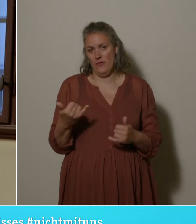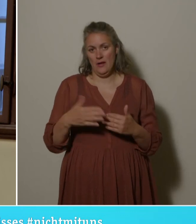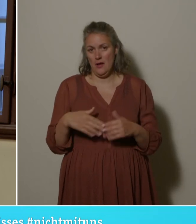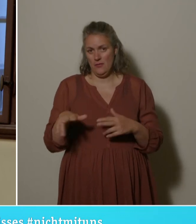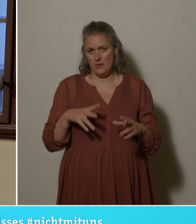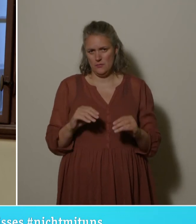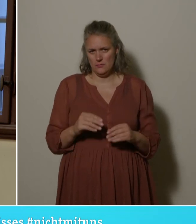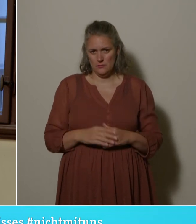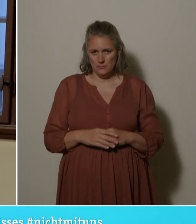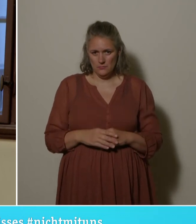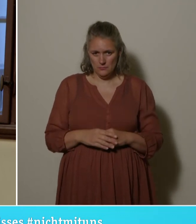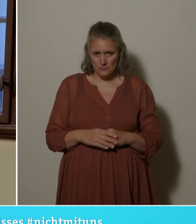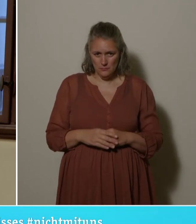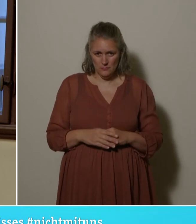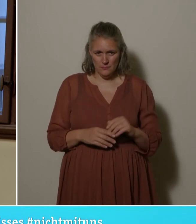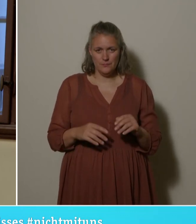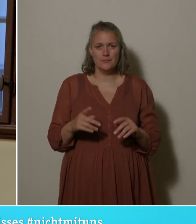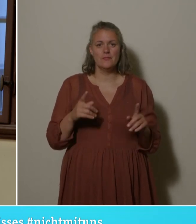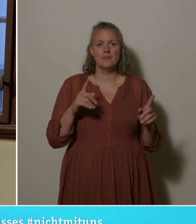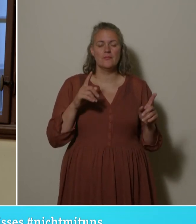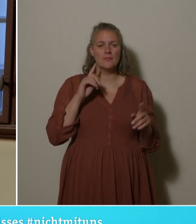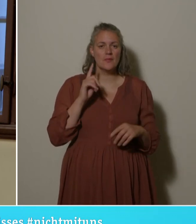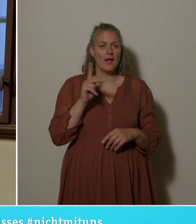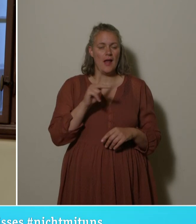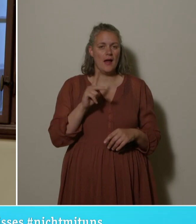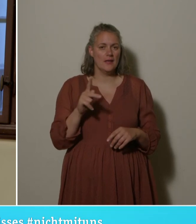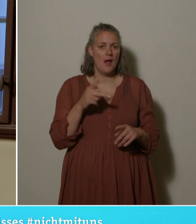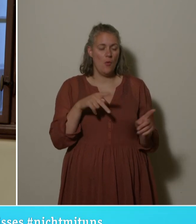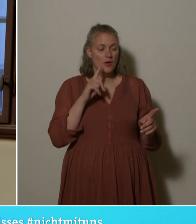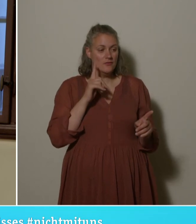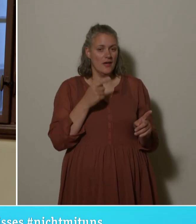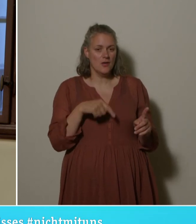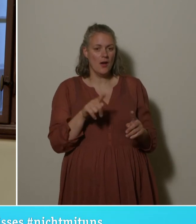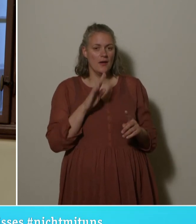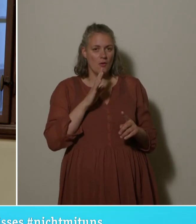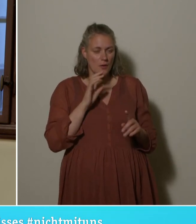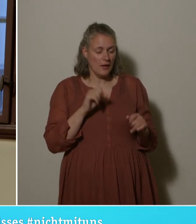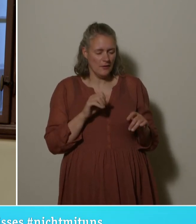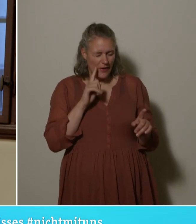Es wird auch ganz in Ruhe, Katharina Preu, Sie können gleich sprechen. Ich weiß, Sie wollen heute das Wort, Sie kriegen es bestimmt auch noch.